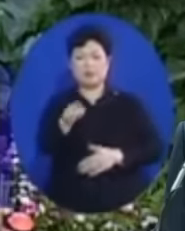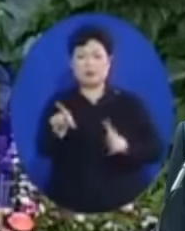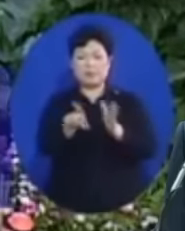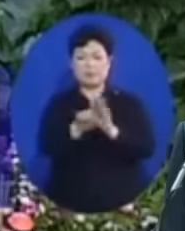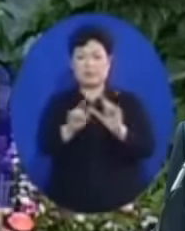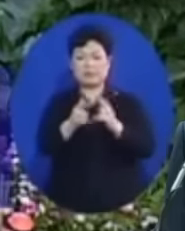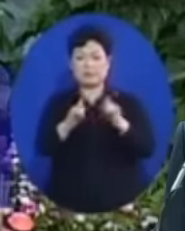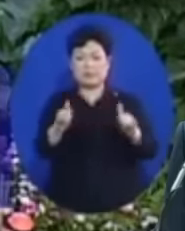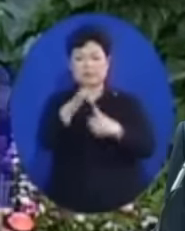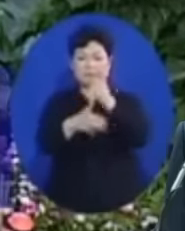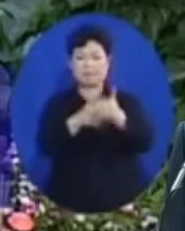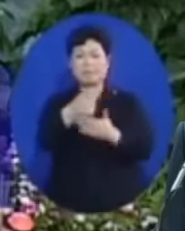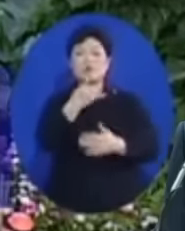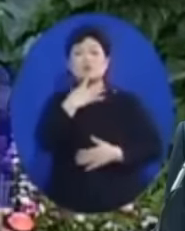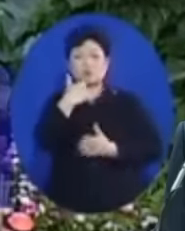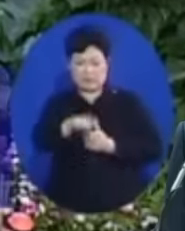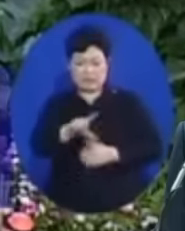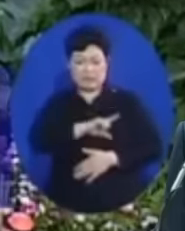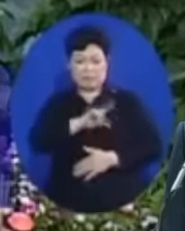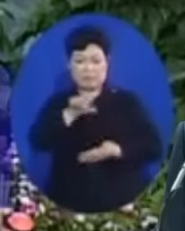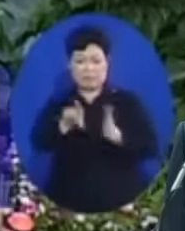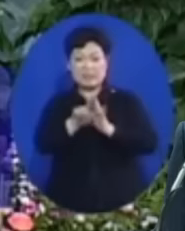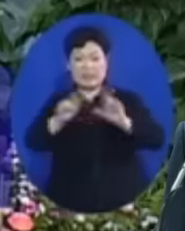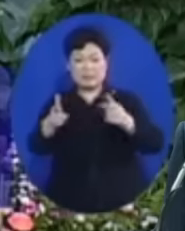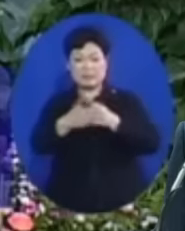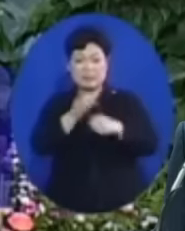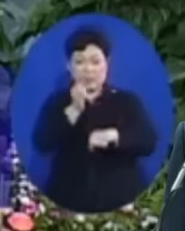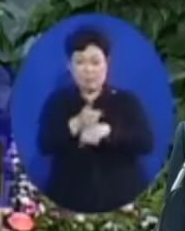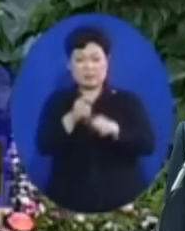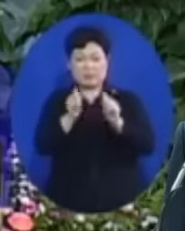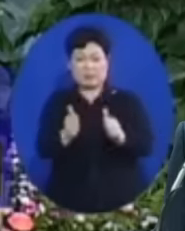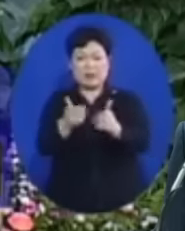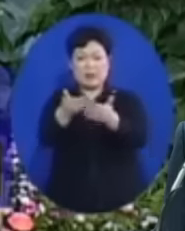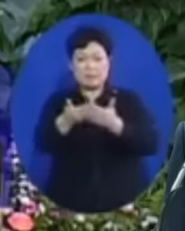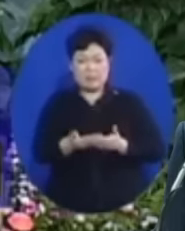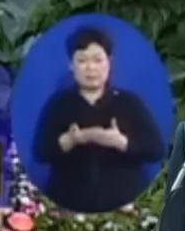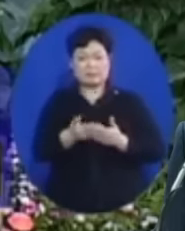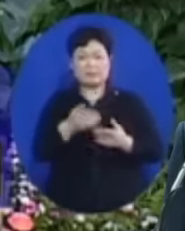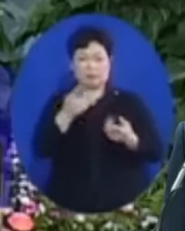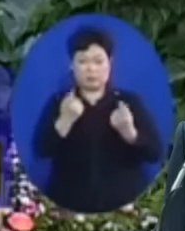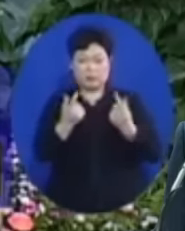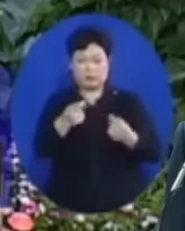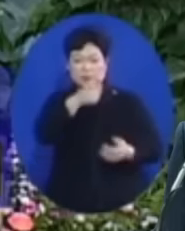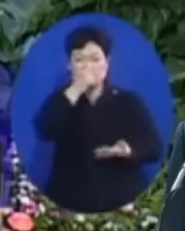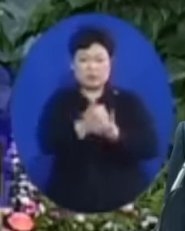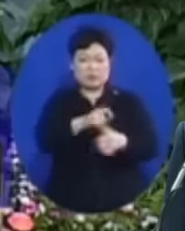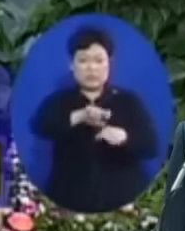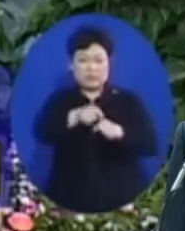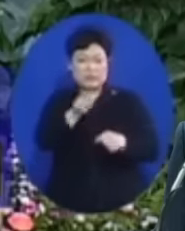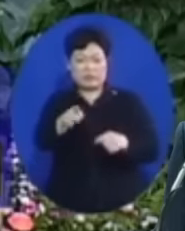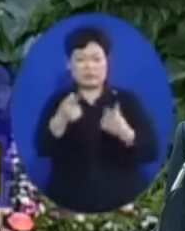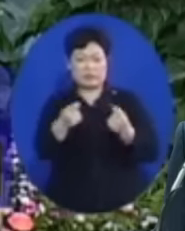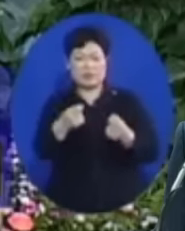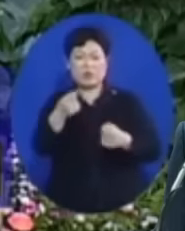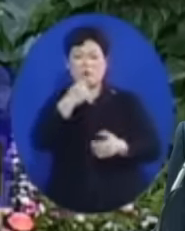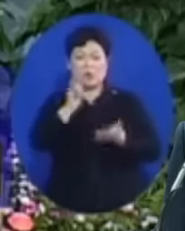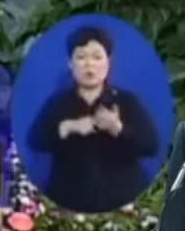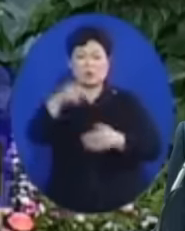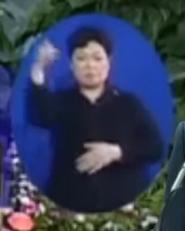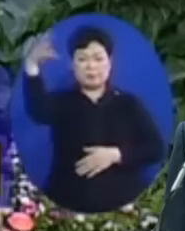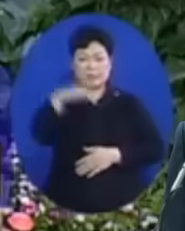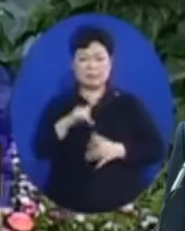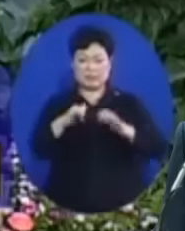믿지 아니한 자는 하나님의 독생자 이름을 믿지 아니함으로 벌써 심판을 받은 것이니라. 그 정죄는 이것이니 곧 빛이